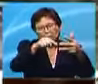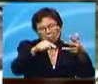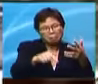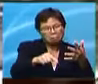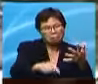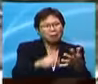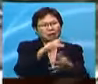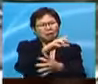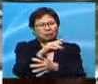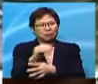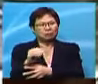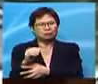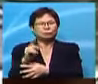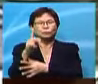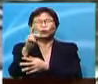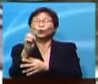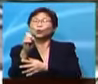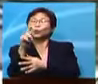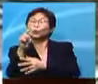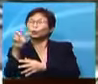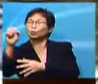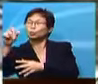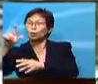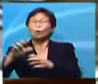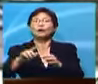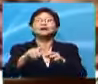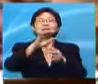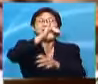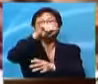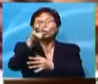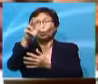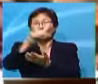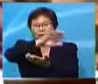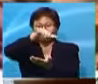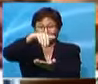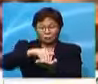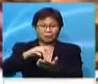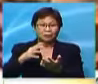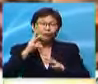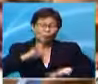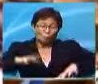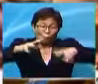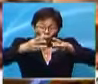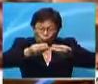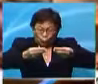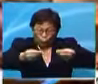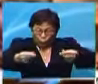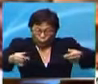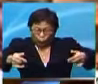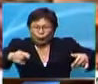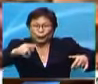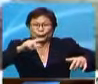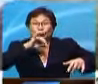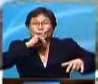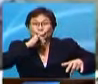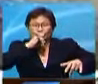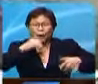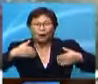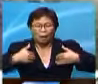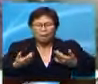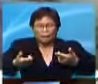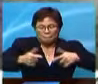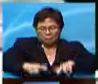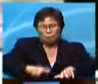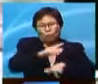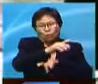warnagiri dan kota Solo di wilayah Jawa Tengah banjir Lumpur turut melanda Desa Jatiroto dan desa purbawangi daerah